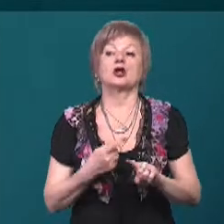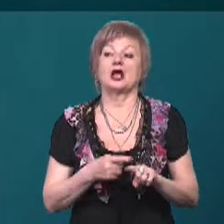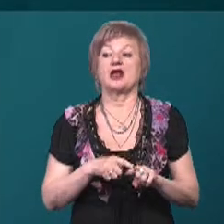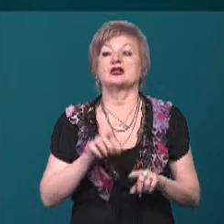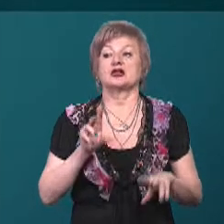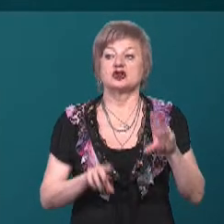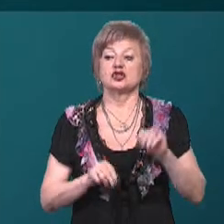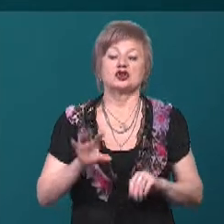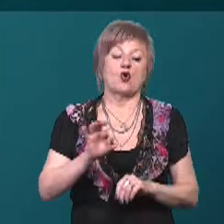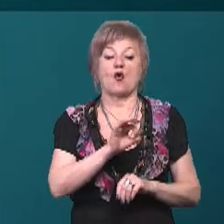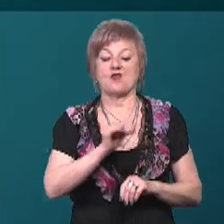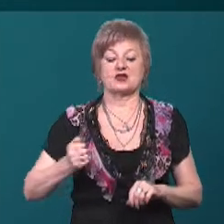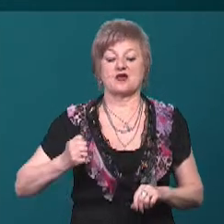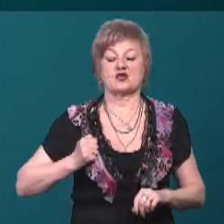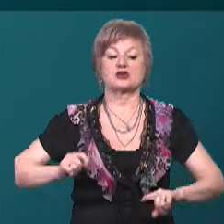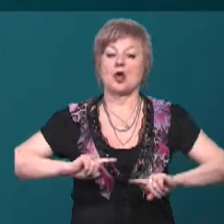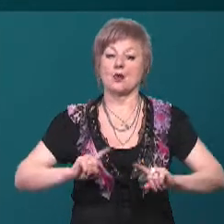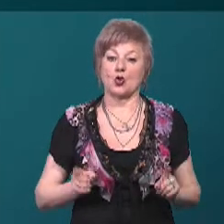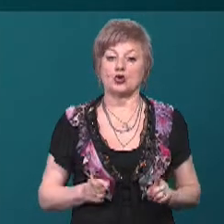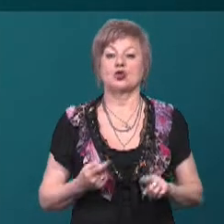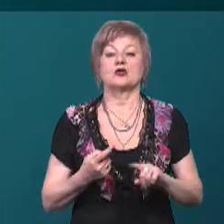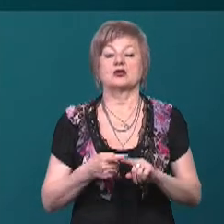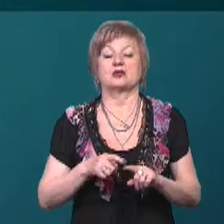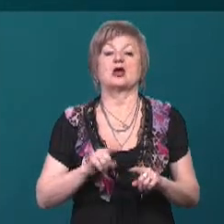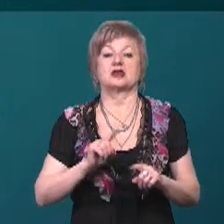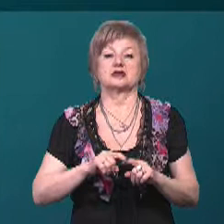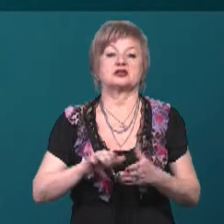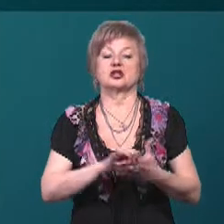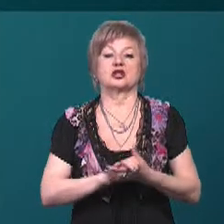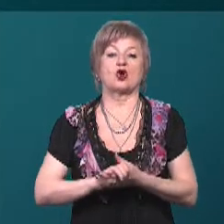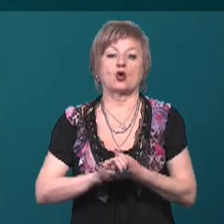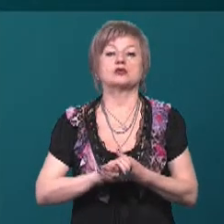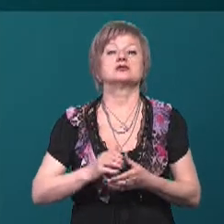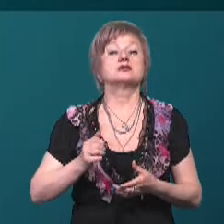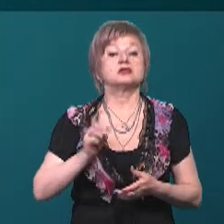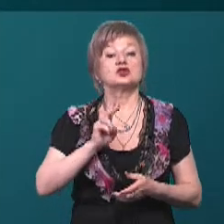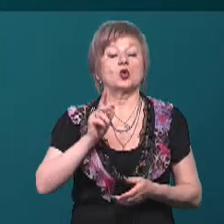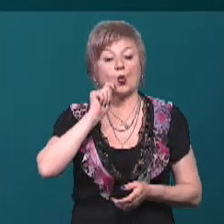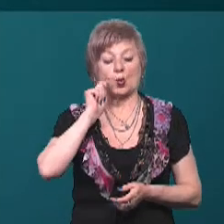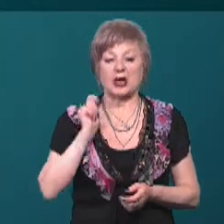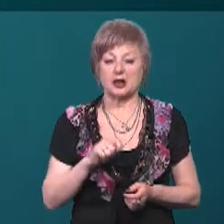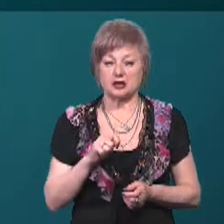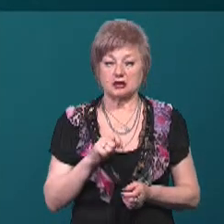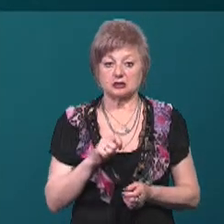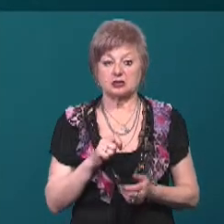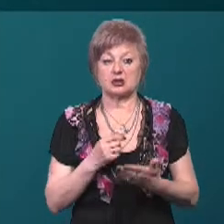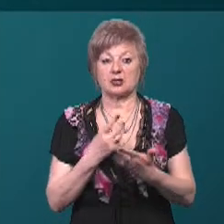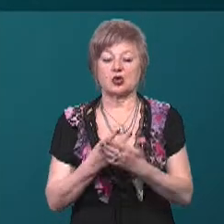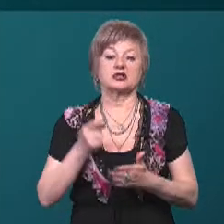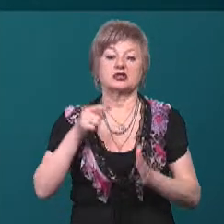вважаються офіційно військовополоненими згідно із Женевською конвенцією про поводження з військовополоненими, яку Україна ратифікувала